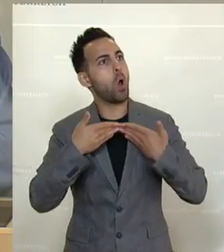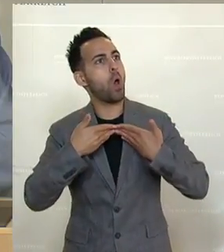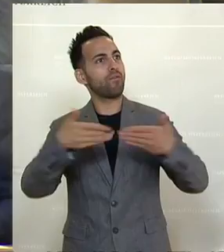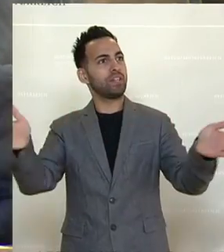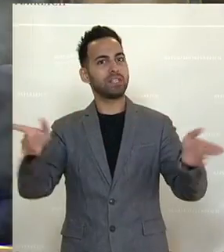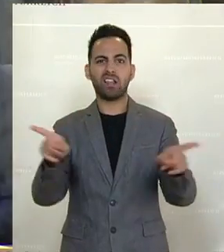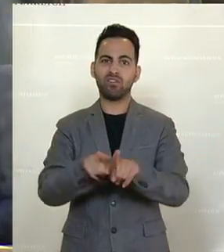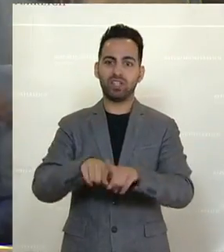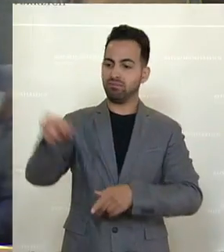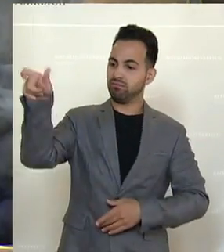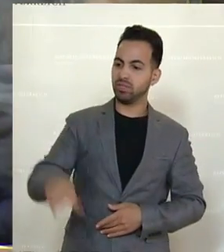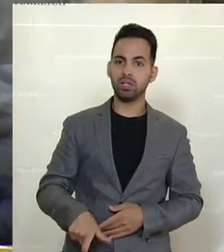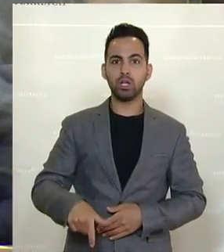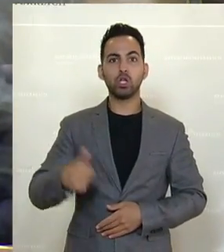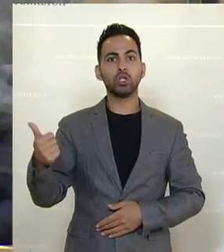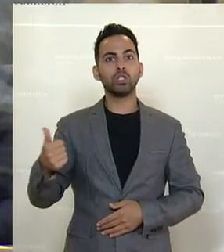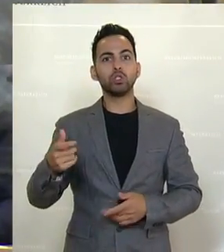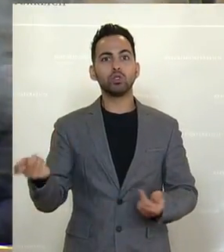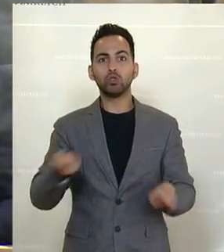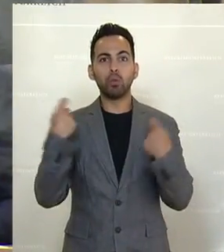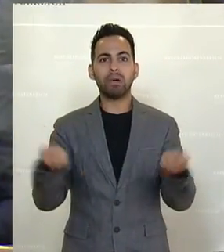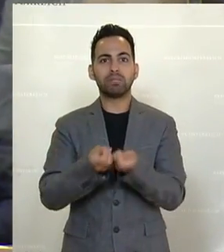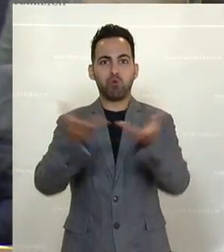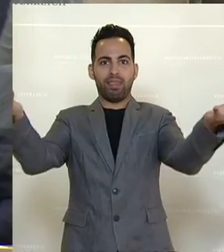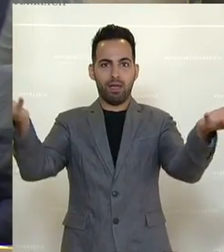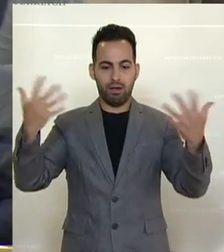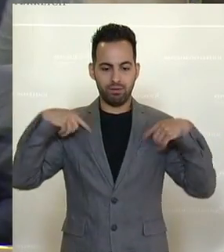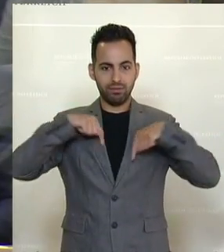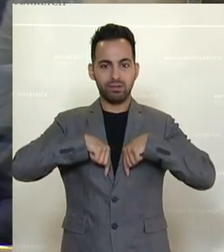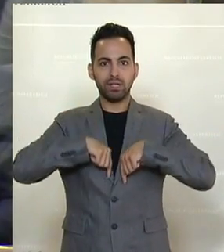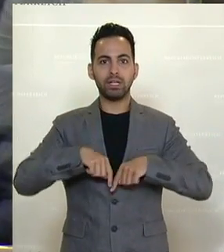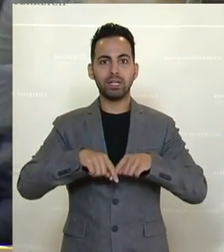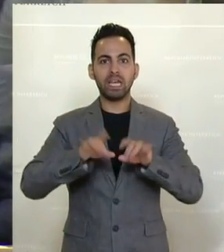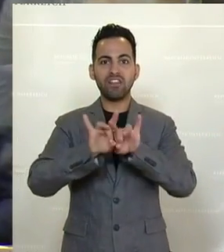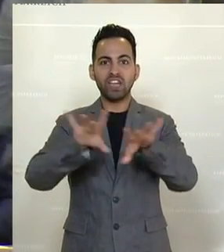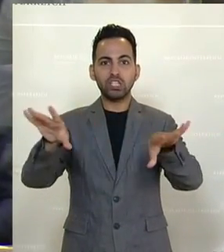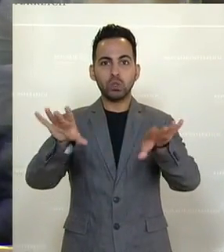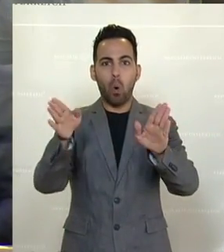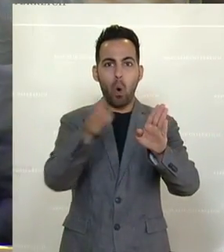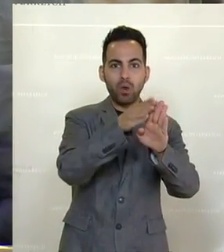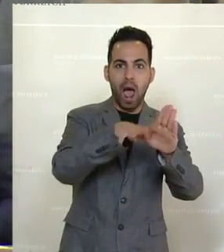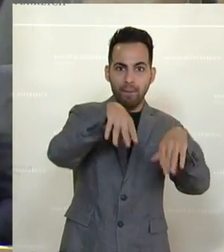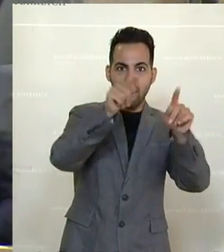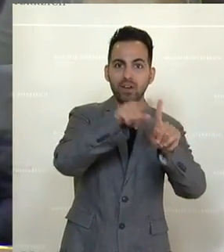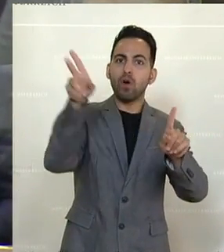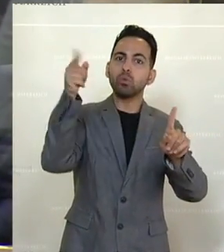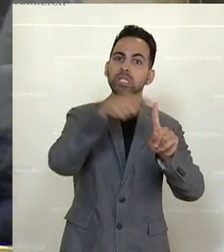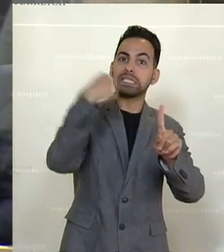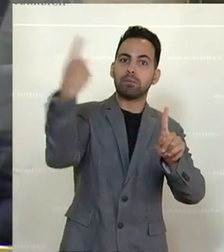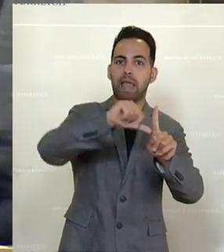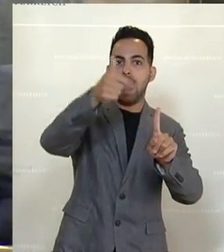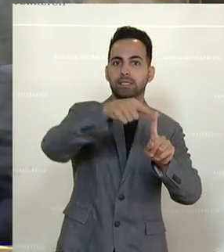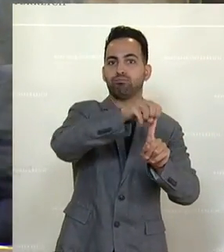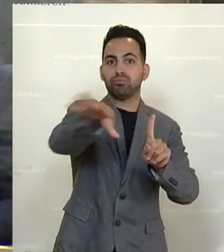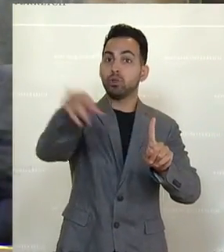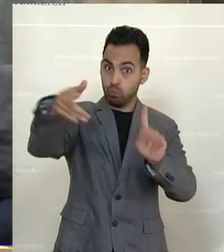Öffentlichkeit quasi als einen Superspreader, der am Beginn einer Infektionskette steht, darzustellen? Welchen Beleg